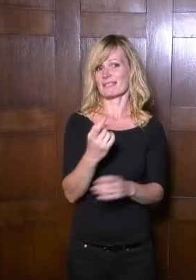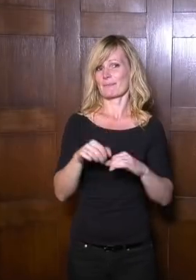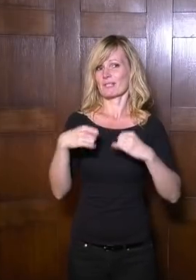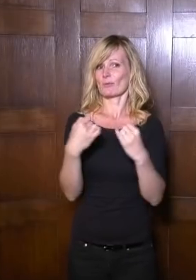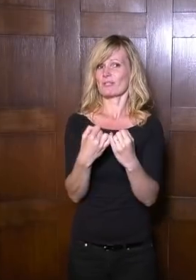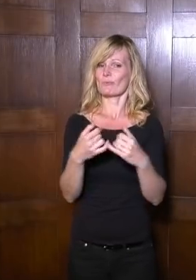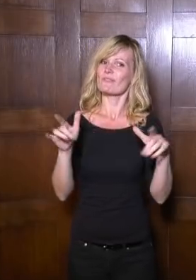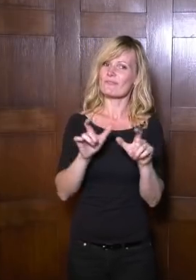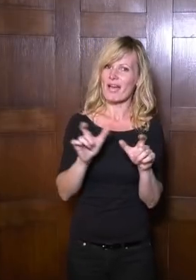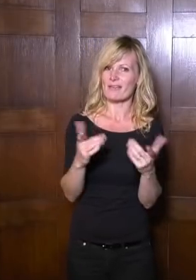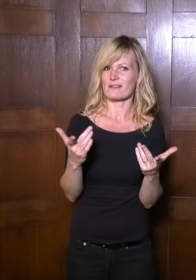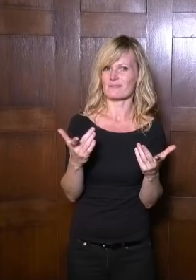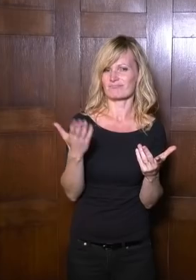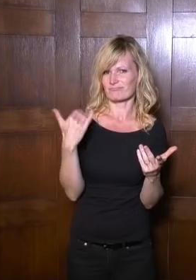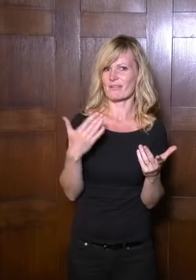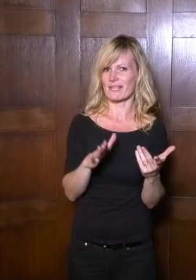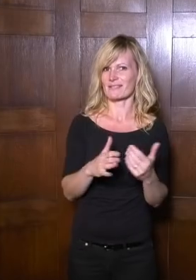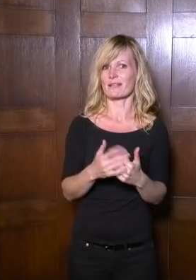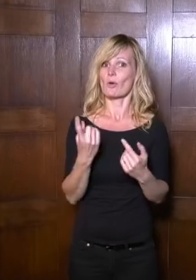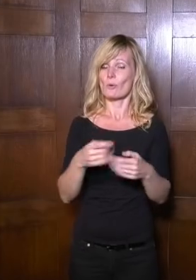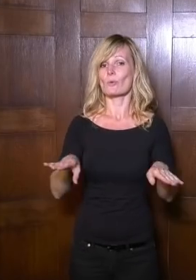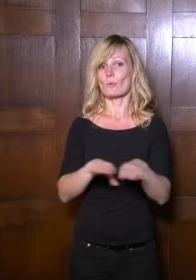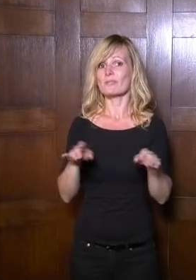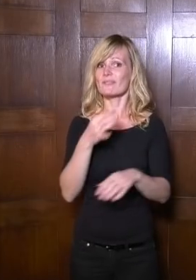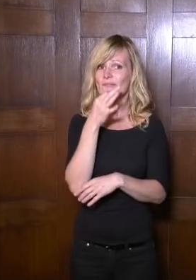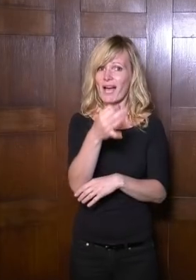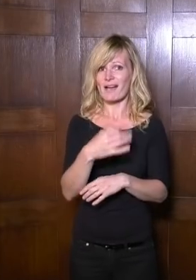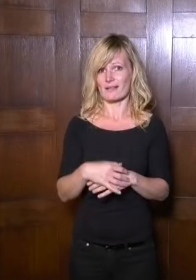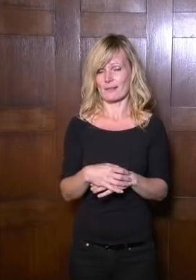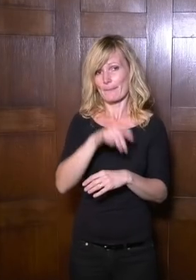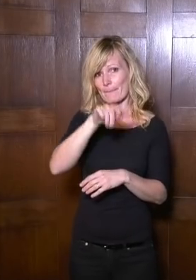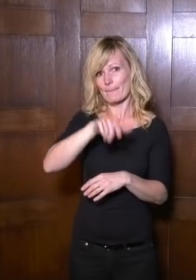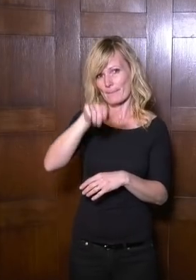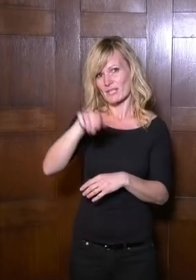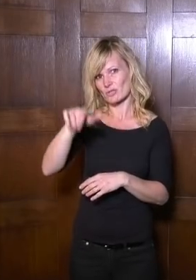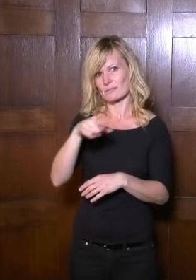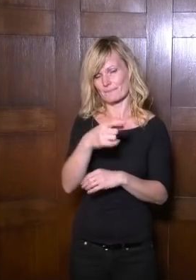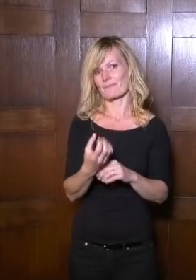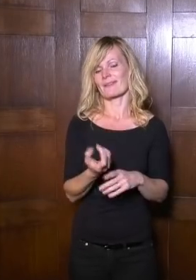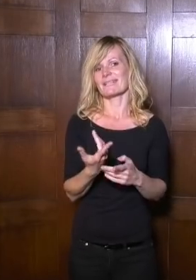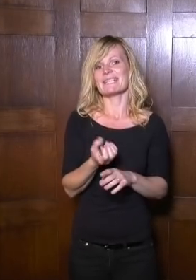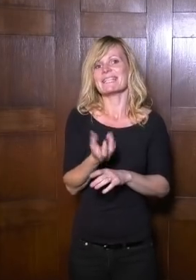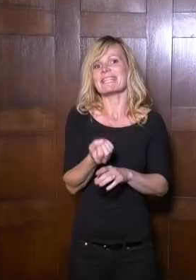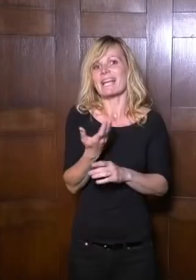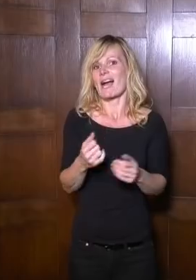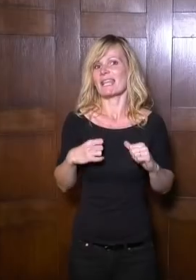Möglichkeiten und die Grundfrage, wie kommen wir zu den Menschen, die eben sich an das digitale